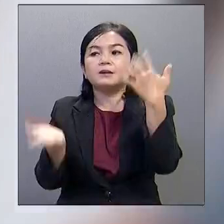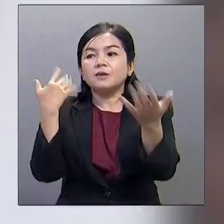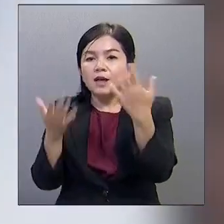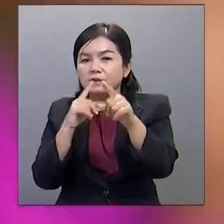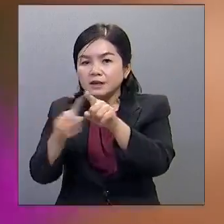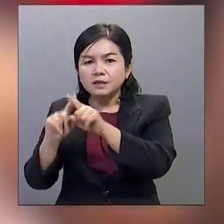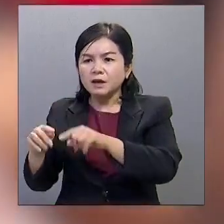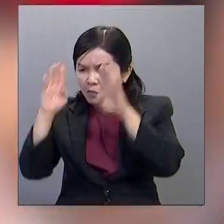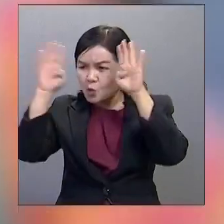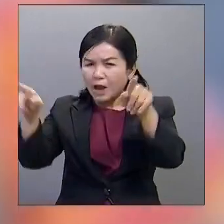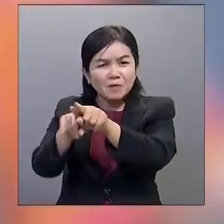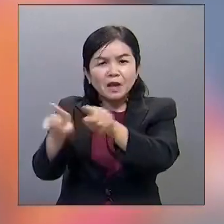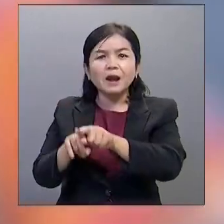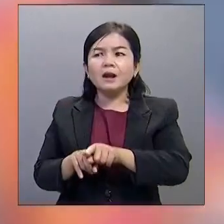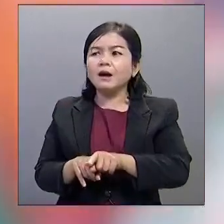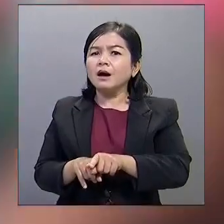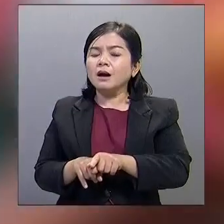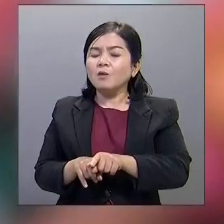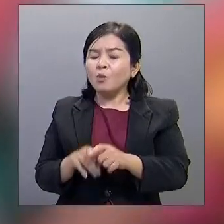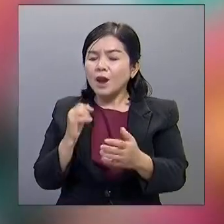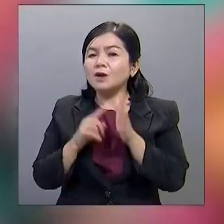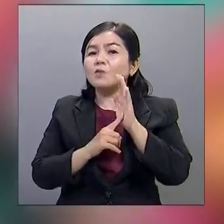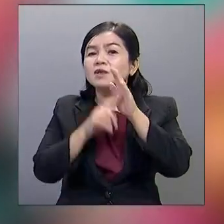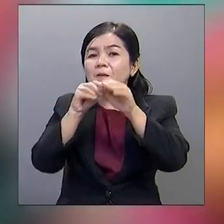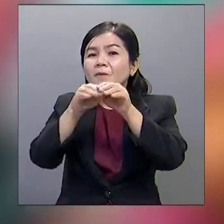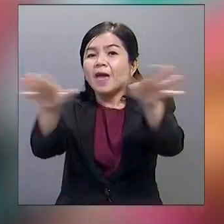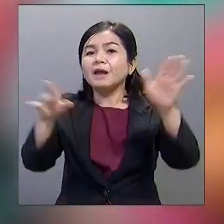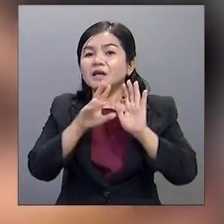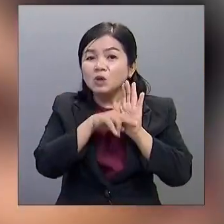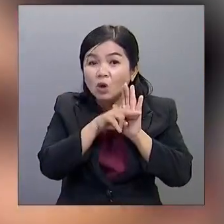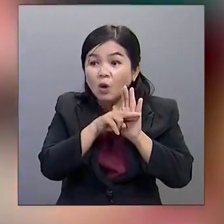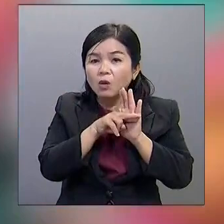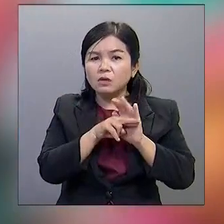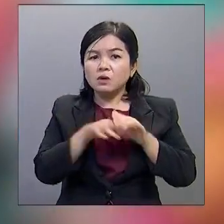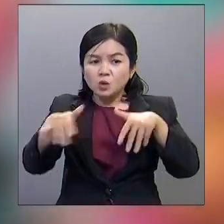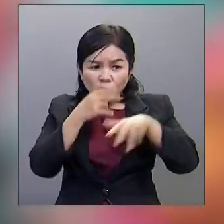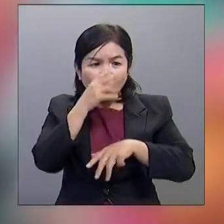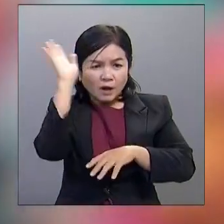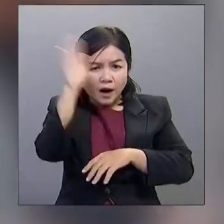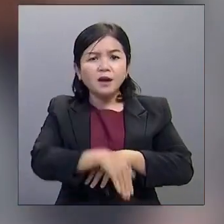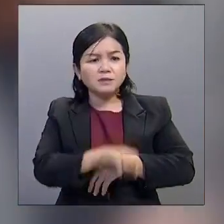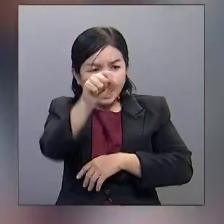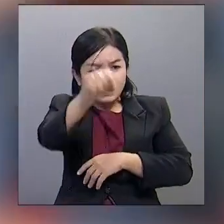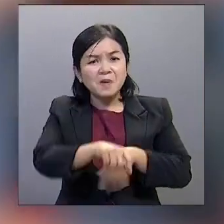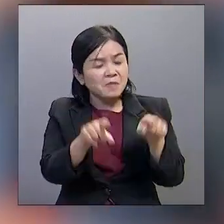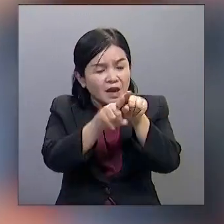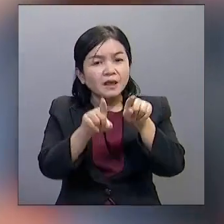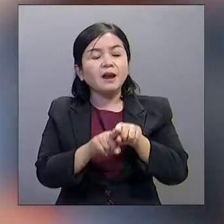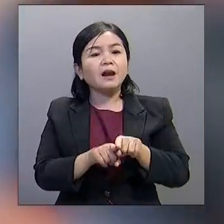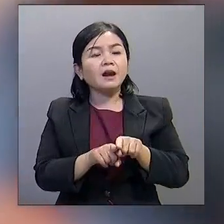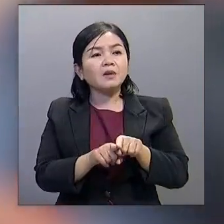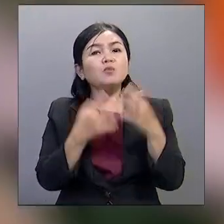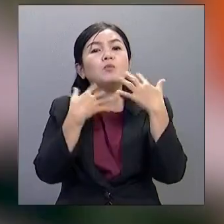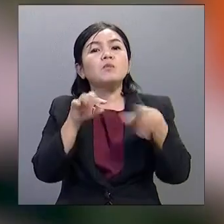นมันแบบเคยผ่านอะไรมาเวลาแบบเรานำเสนอคอนเทนต์ประเภทนี้ไปอย่างเงี้ยเขาก็จะรู้สึกว่าเฮ้ยฉันก็เป็นมันมีอินเนอร์ร่วมอะไรเงี้ยนะ